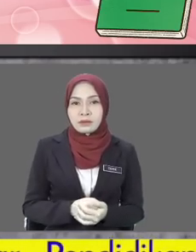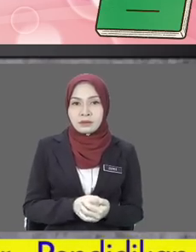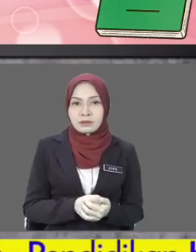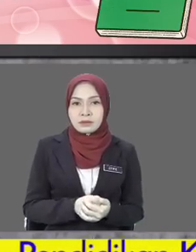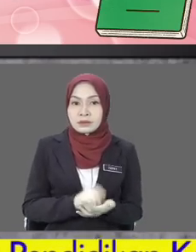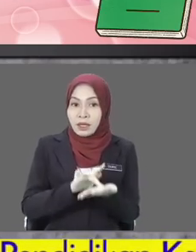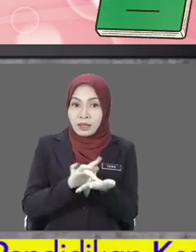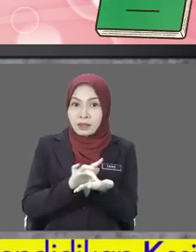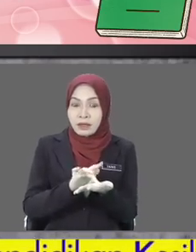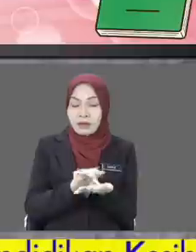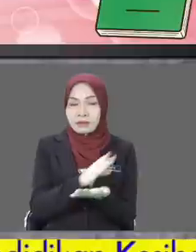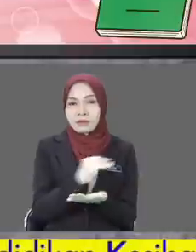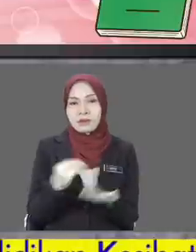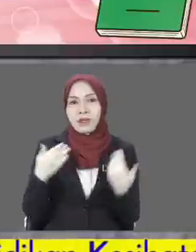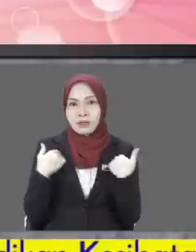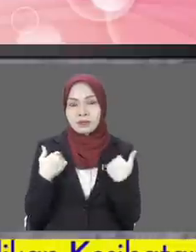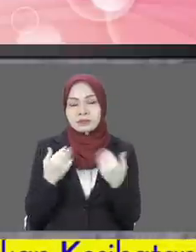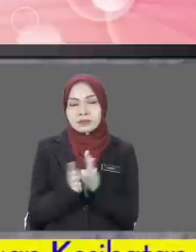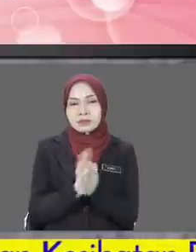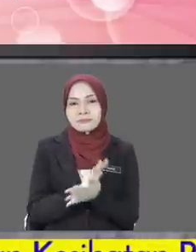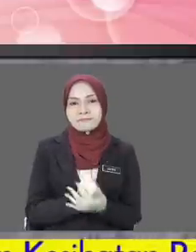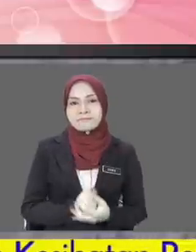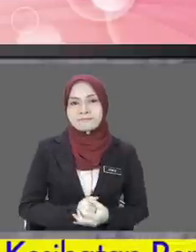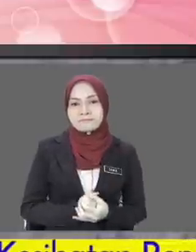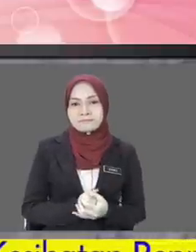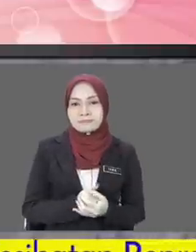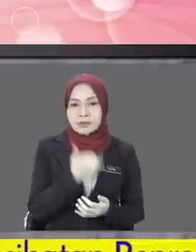menjadi mangsa berulang kali